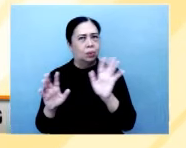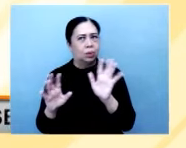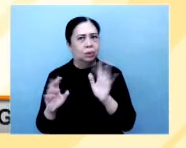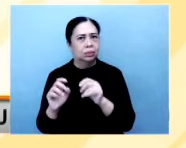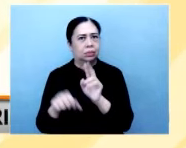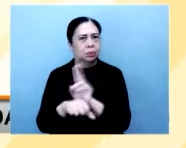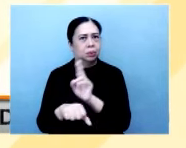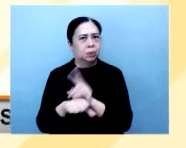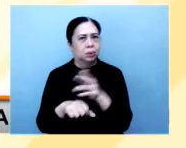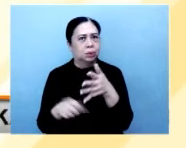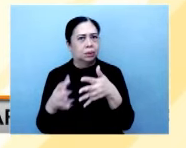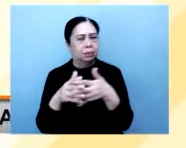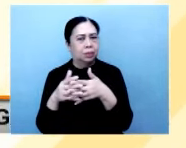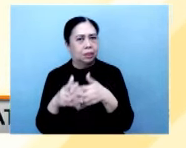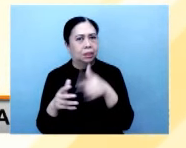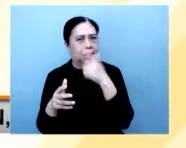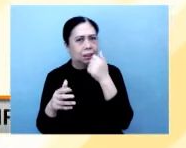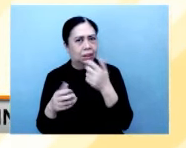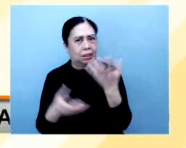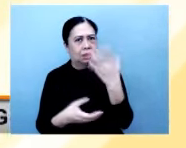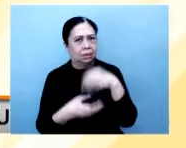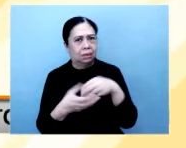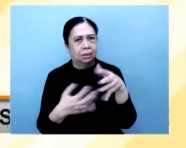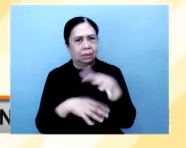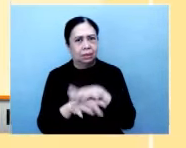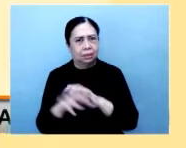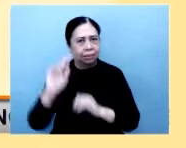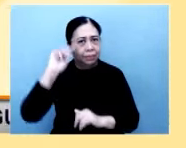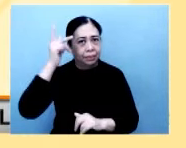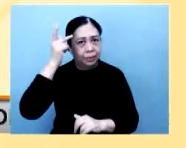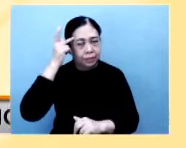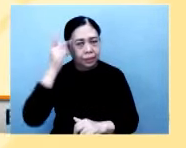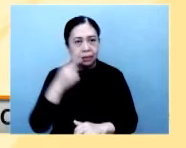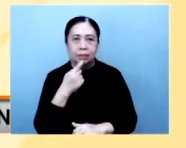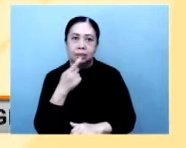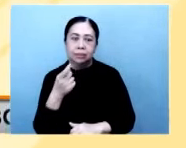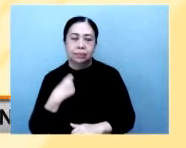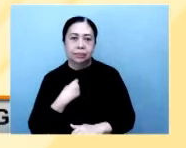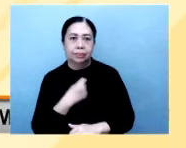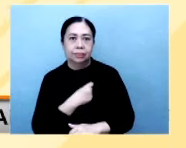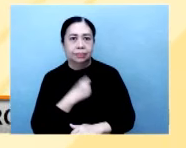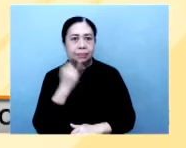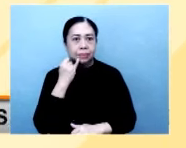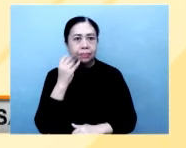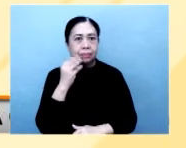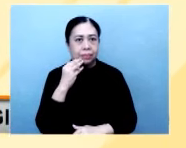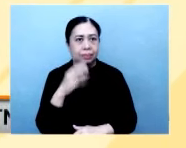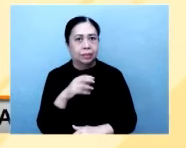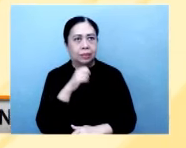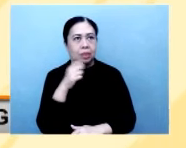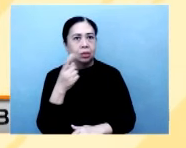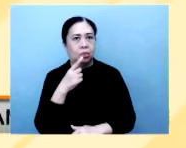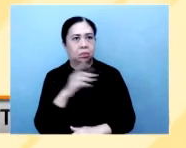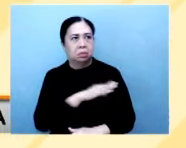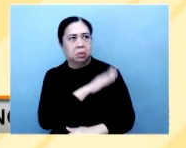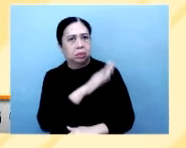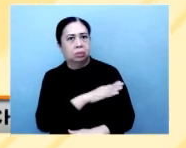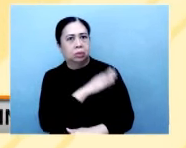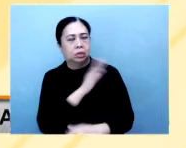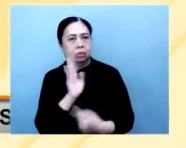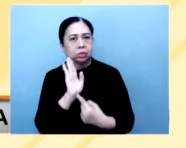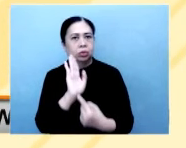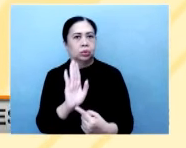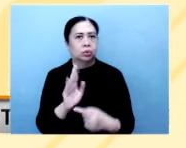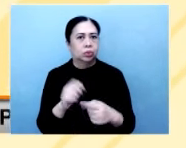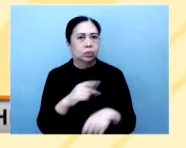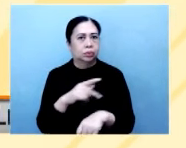Amerika dahil nahahaluan na raw ito ng politika. Dagdag pa ni Senator Marcos, hindi lang dapat tapang ang ipangtapat ng